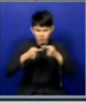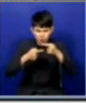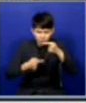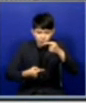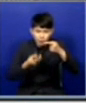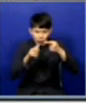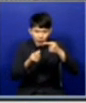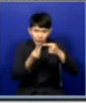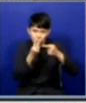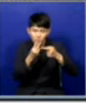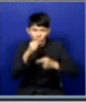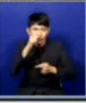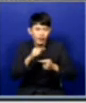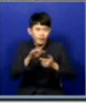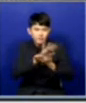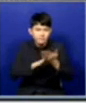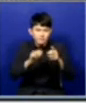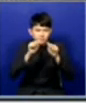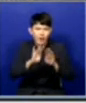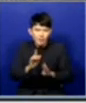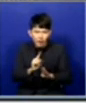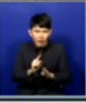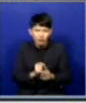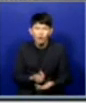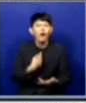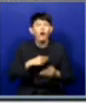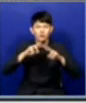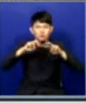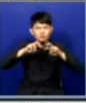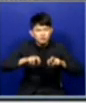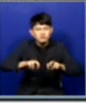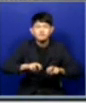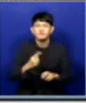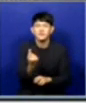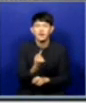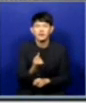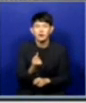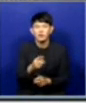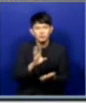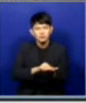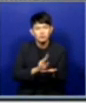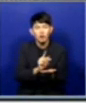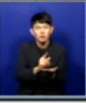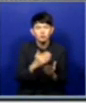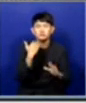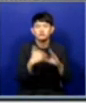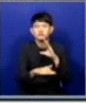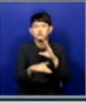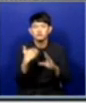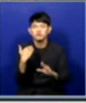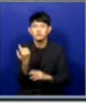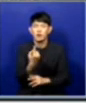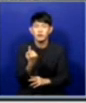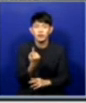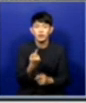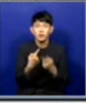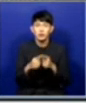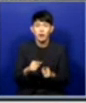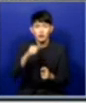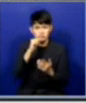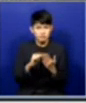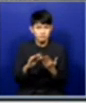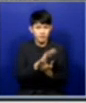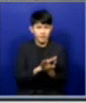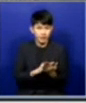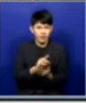ยนั้นใช้อย่างไรก็ใช้แค่สืบค้นข้อมูลก็ใช้ส่งข้อมูลแค่นั้นเองไม่สามารถที่